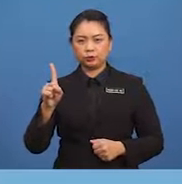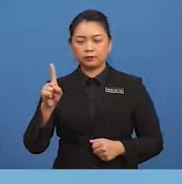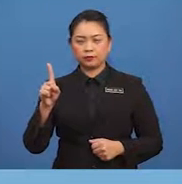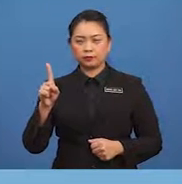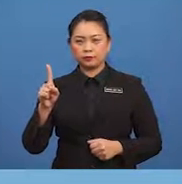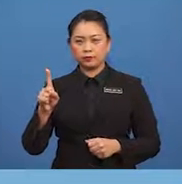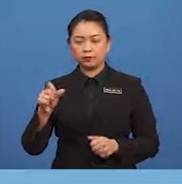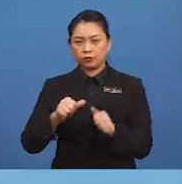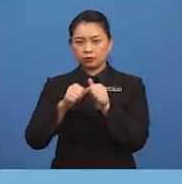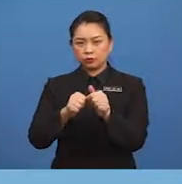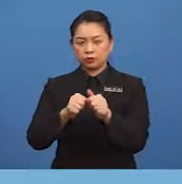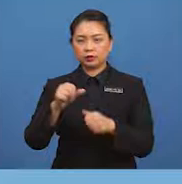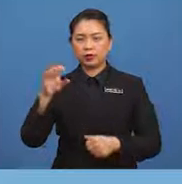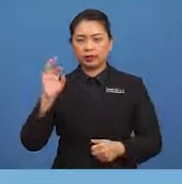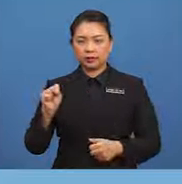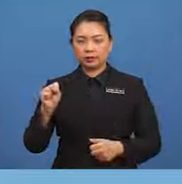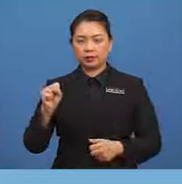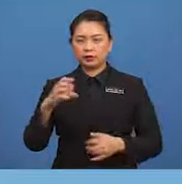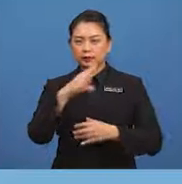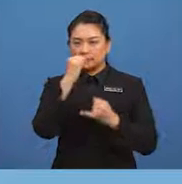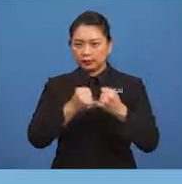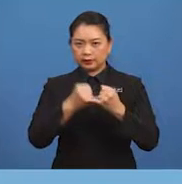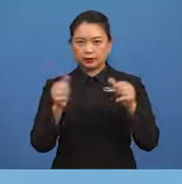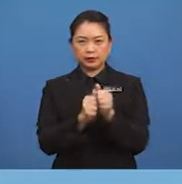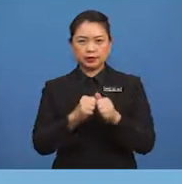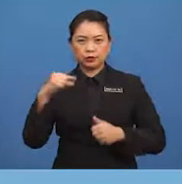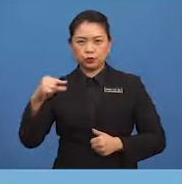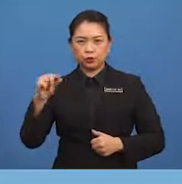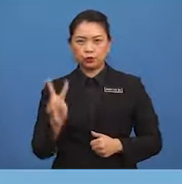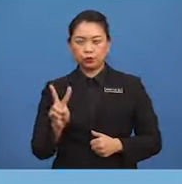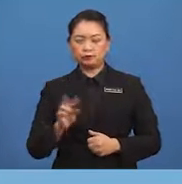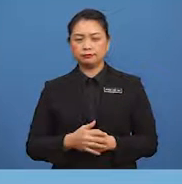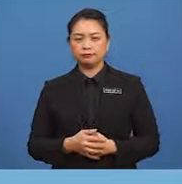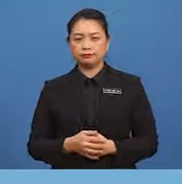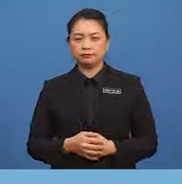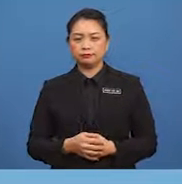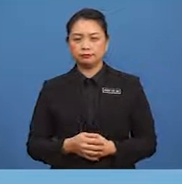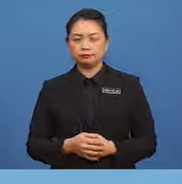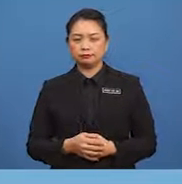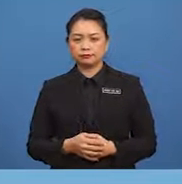diikuti fasa S dan berakhir dengan fasa G2.